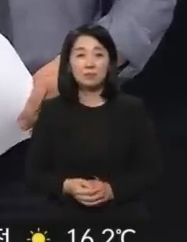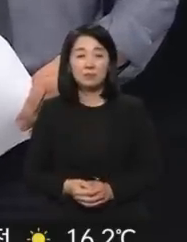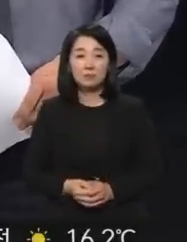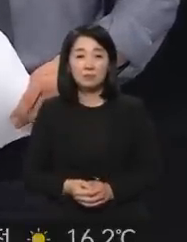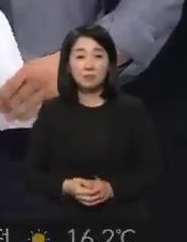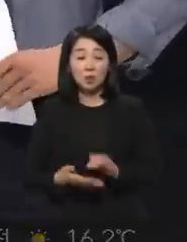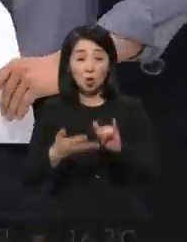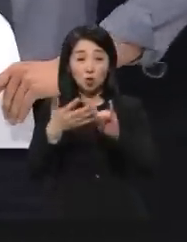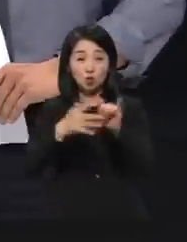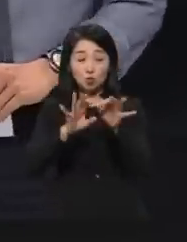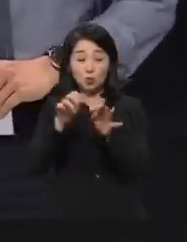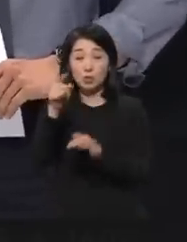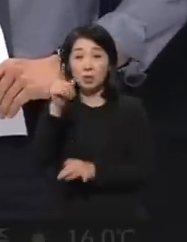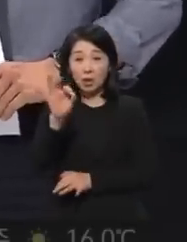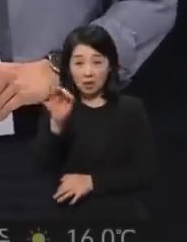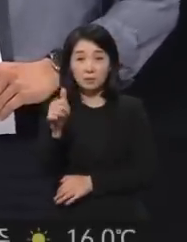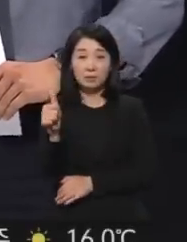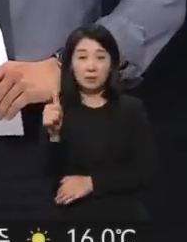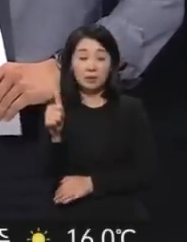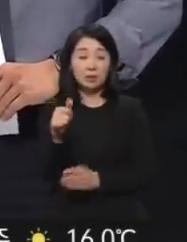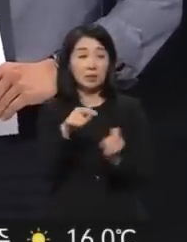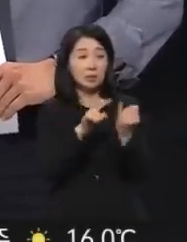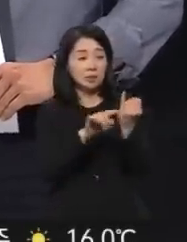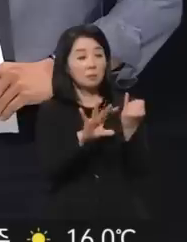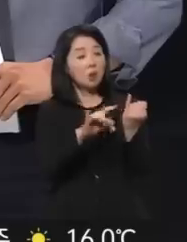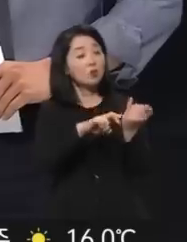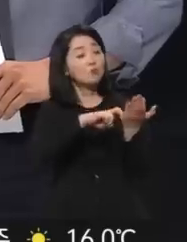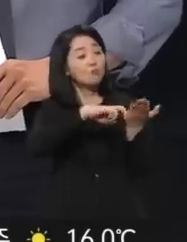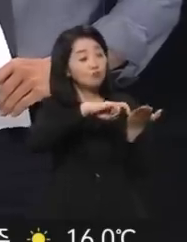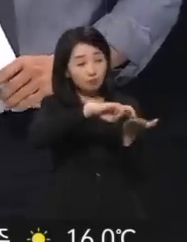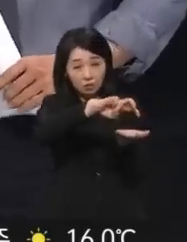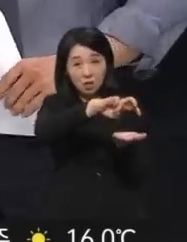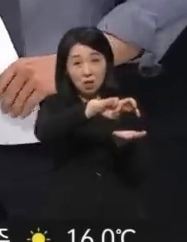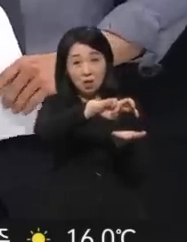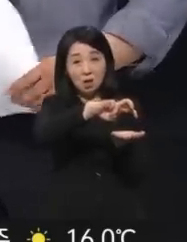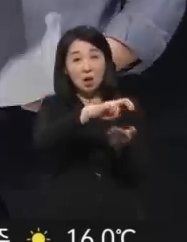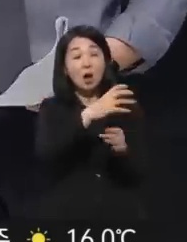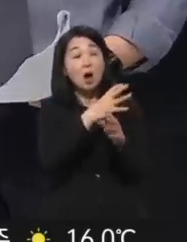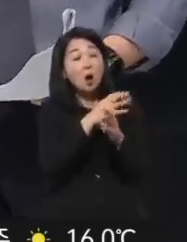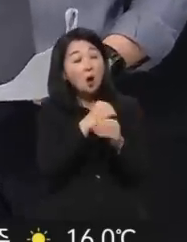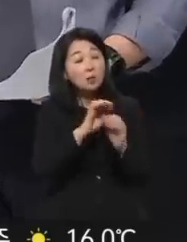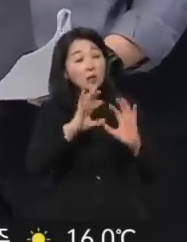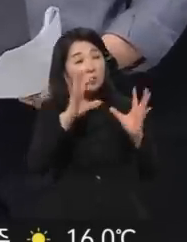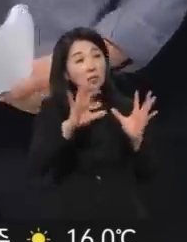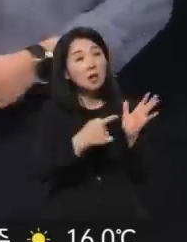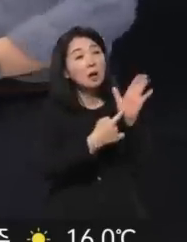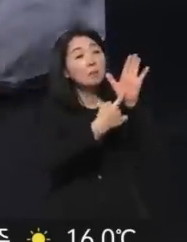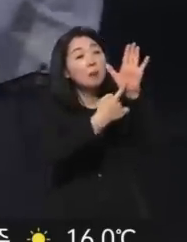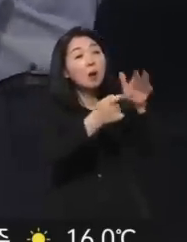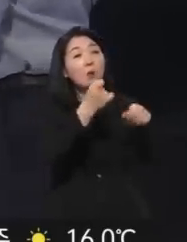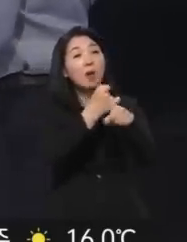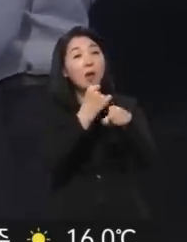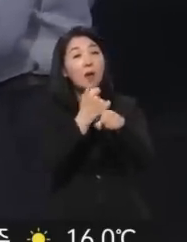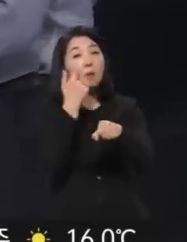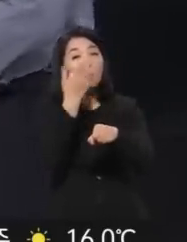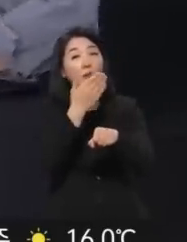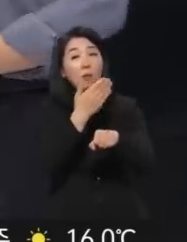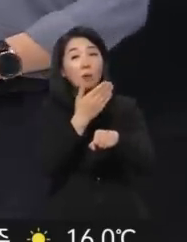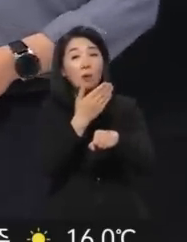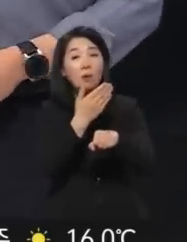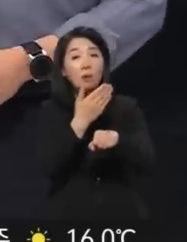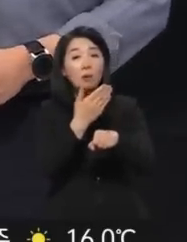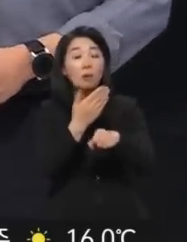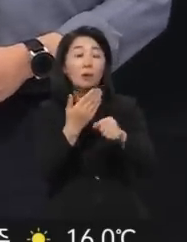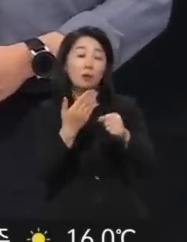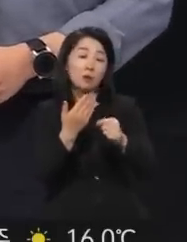탐사 강진구 기자가 이 첼리스트에게 먼저 문자를 보냈다고 하는데요. 언제쯤 세상 밖으로 나오실 건지 많은 사람들이